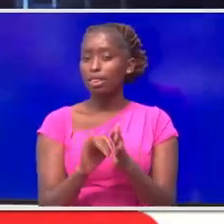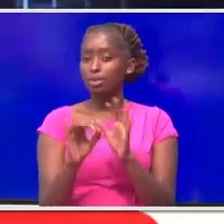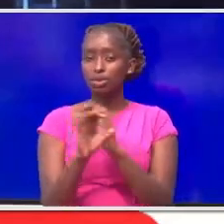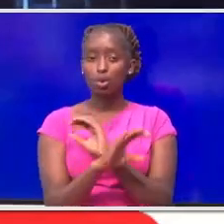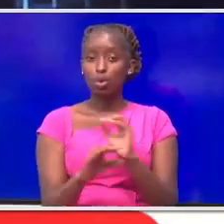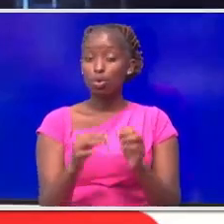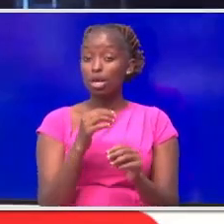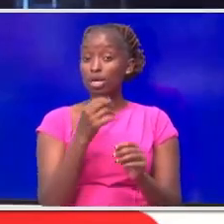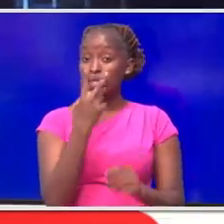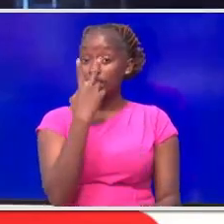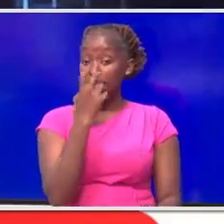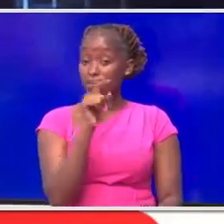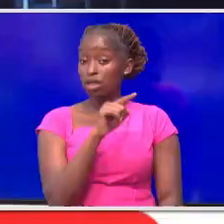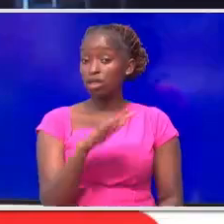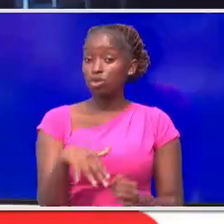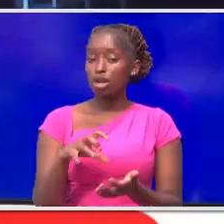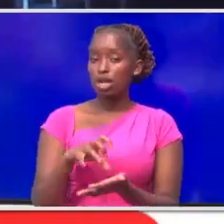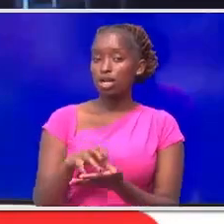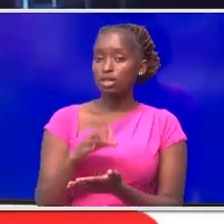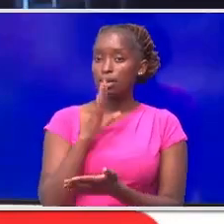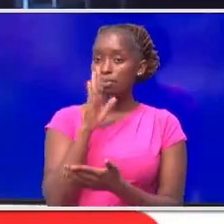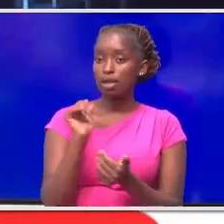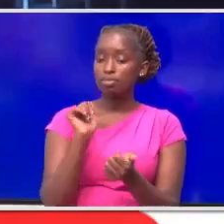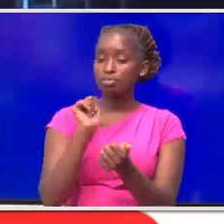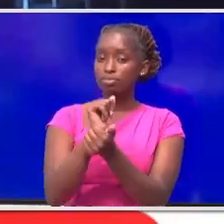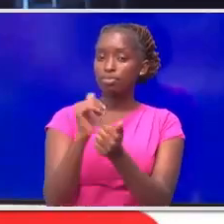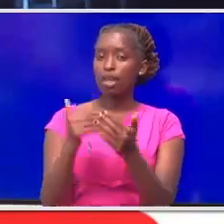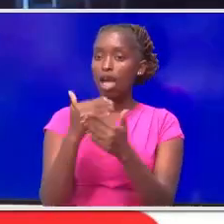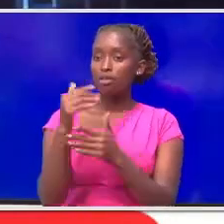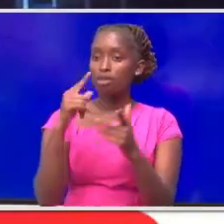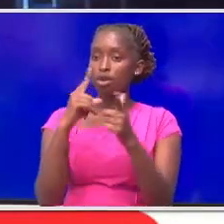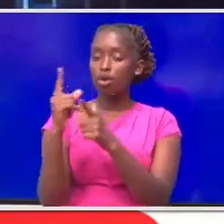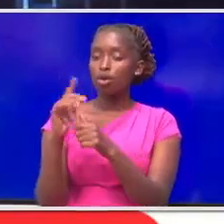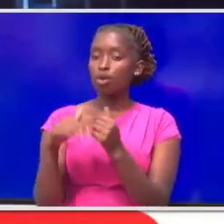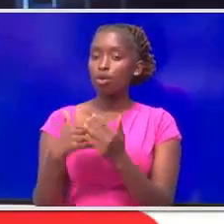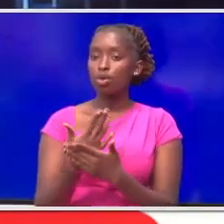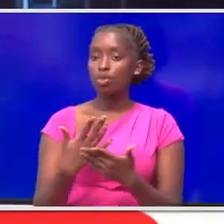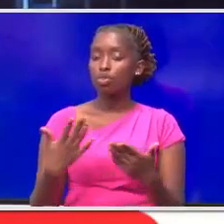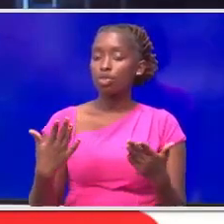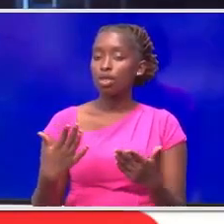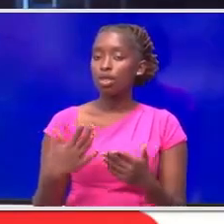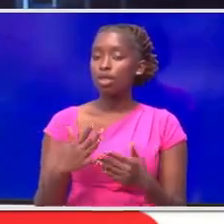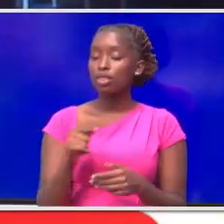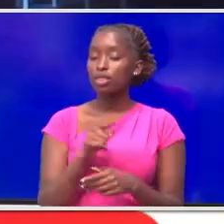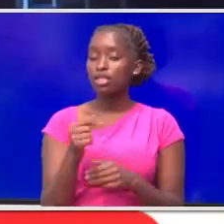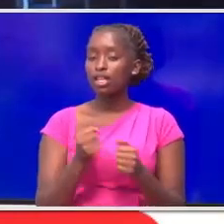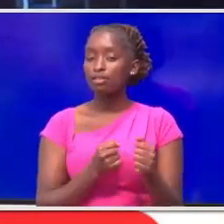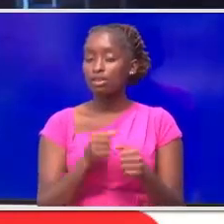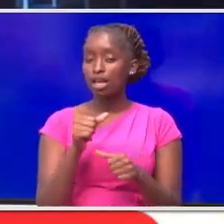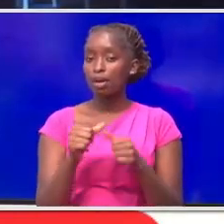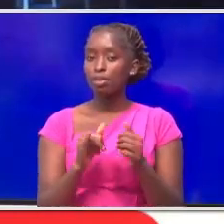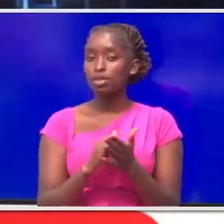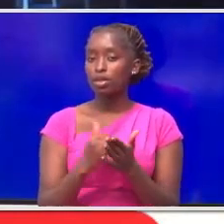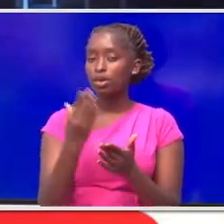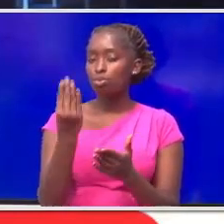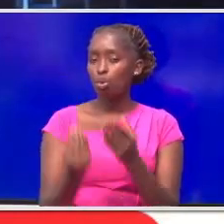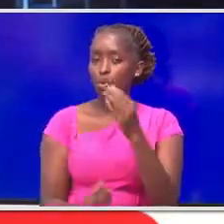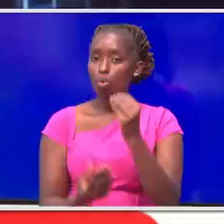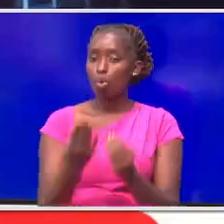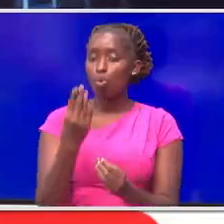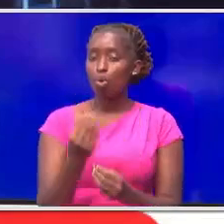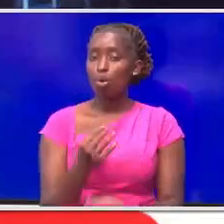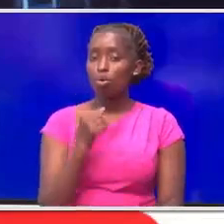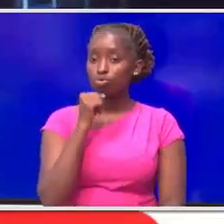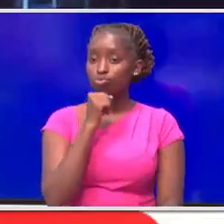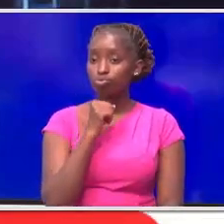visa hivyo wako korokoroni baada ya kuchukuliwa hatua mahakamani. Vita dhidi ya dhulma hii inaendelea huku Kenya ikijiunga na dunia